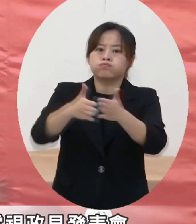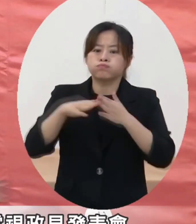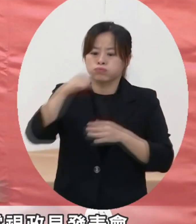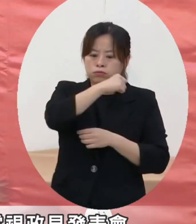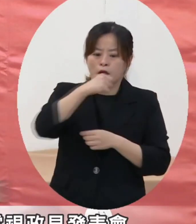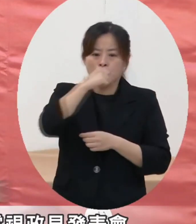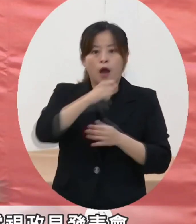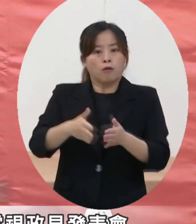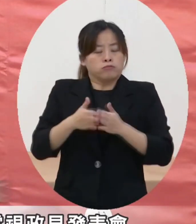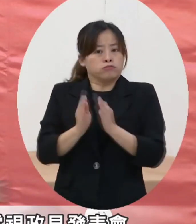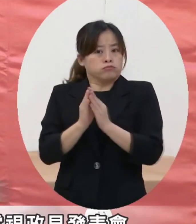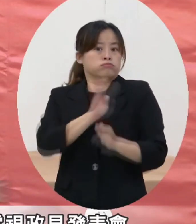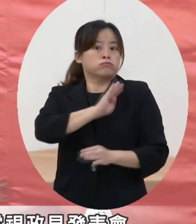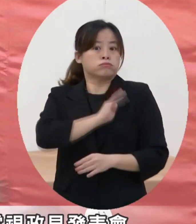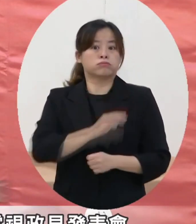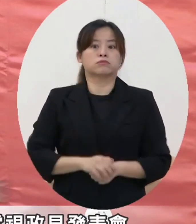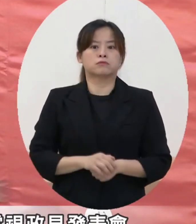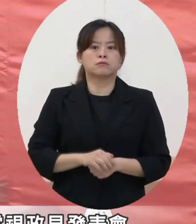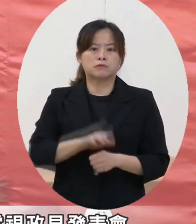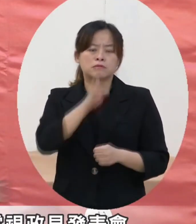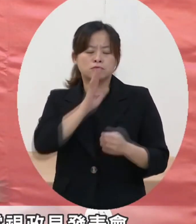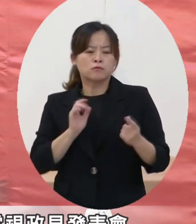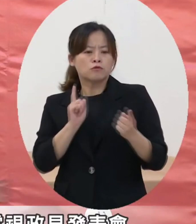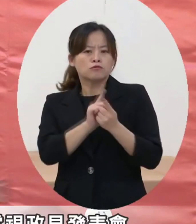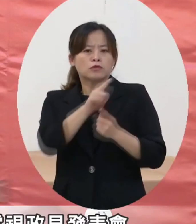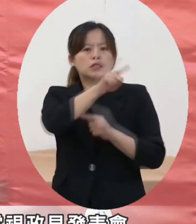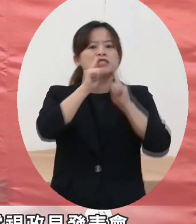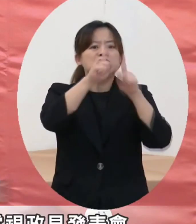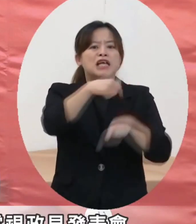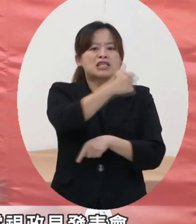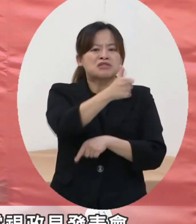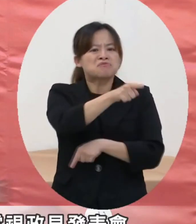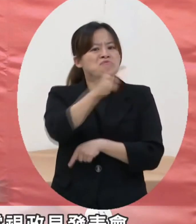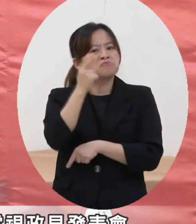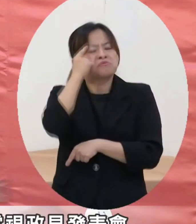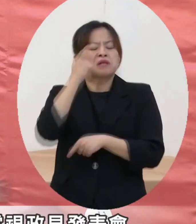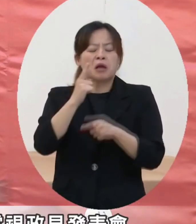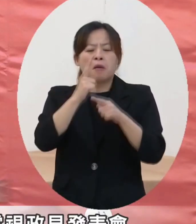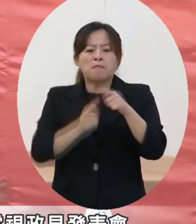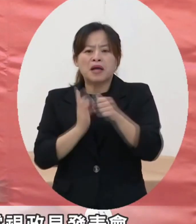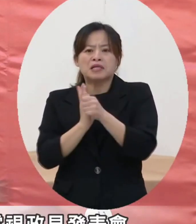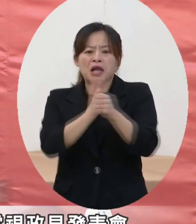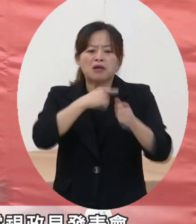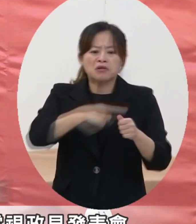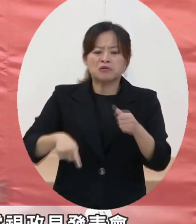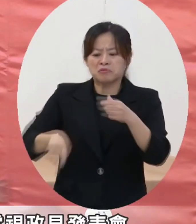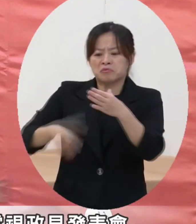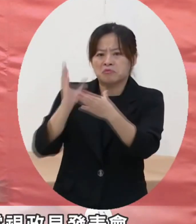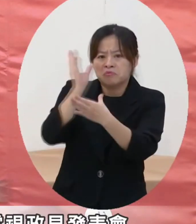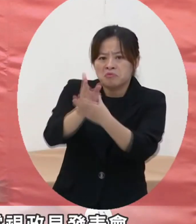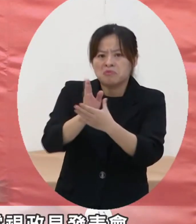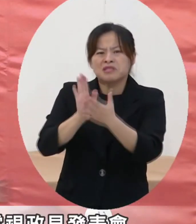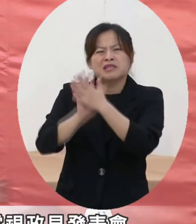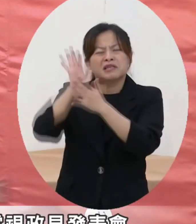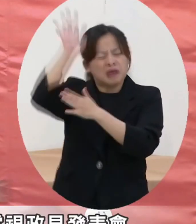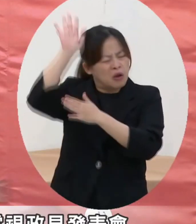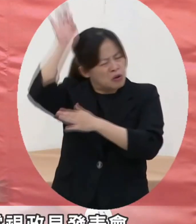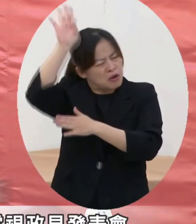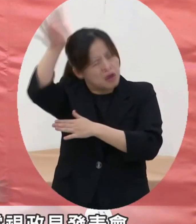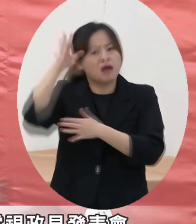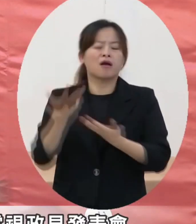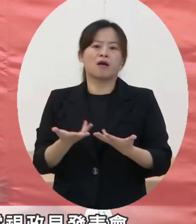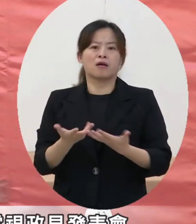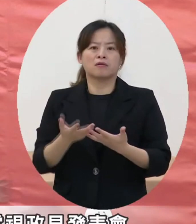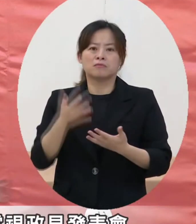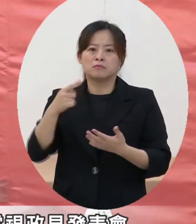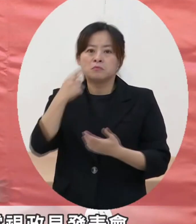湾需要桃园。但是我的对手张善政先生却认为半导体的产业投资是未来好几年的事情，